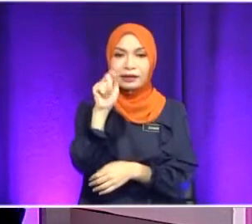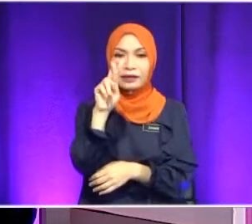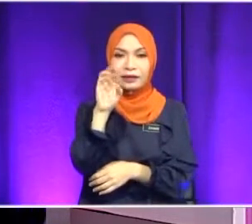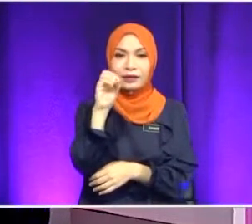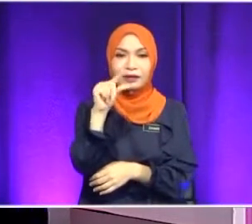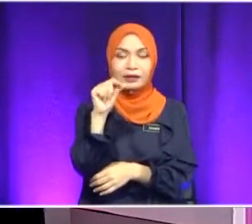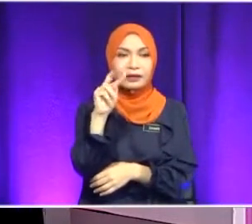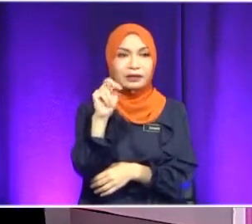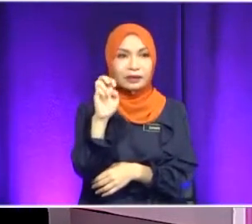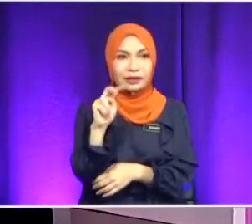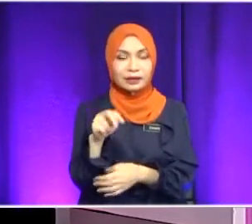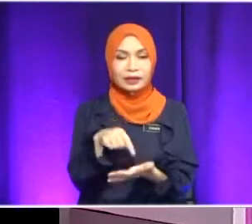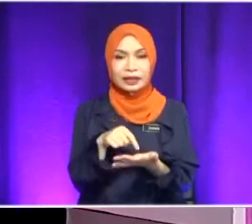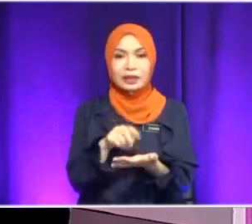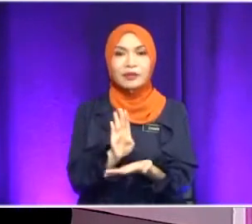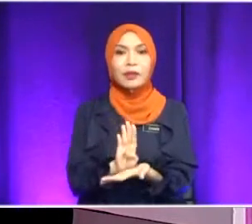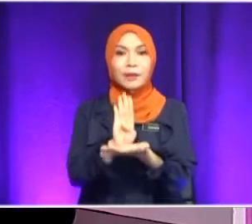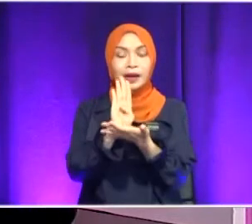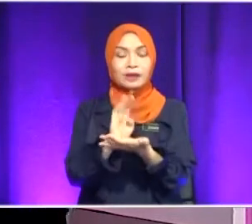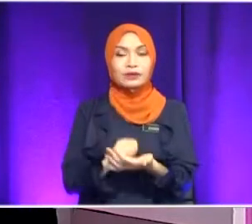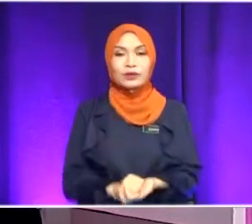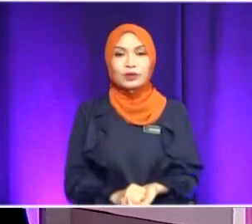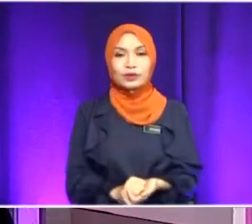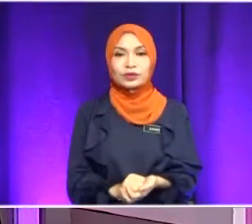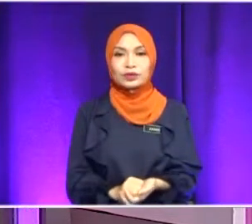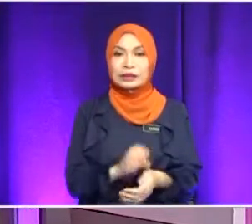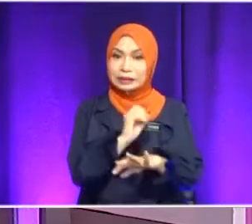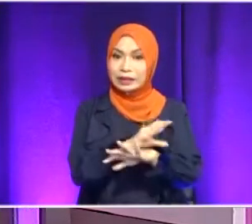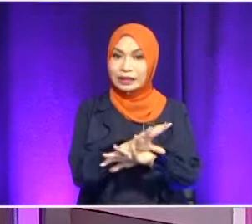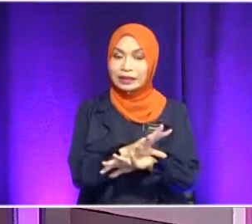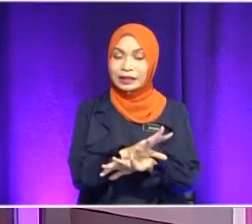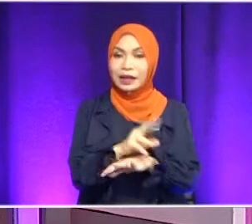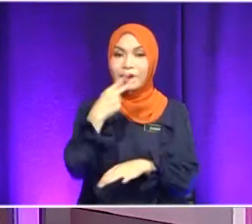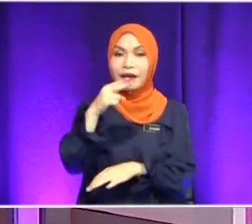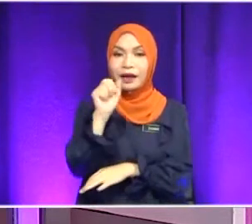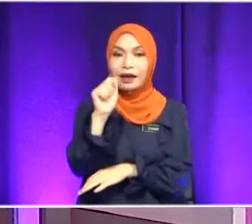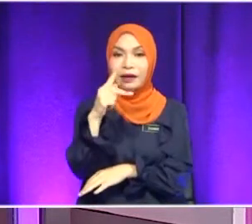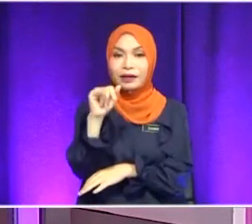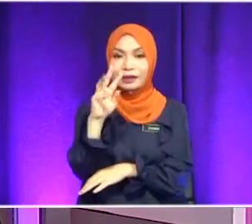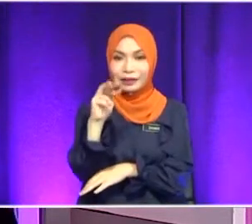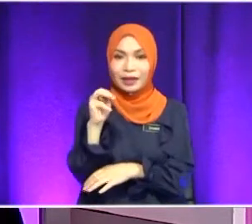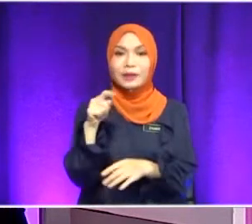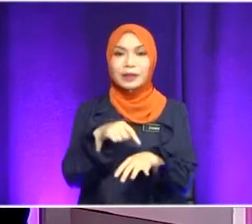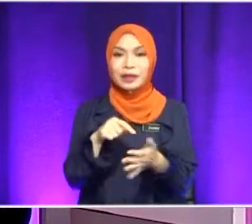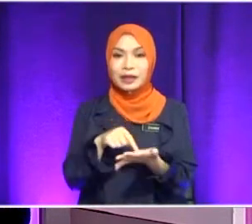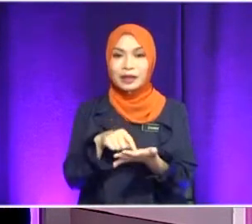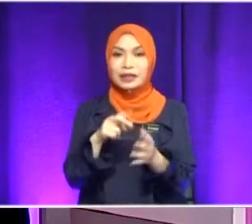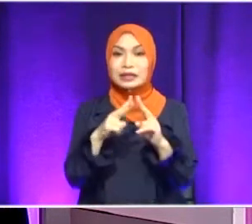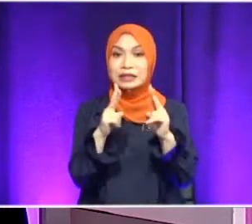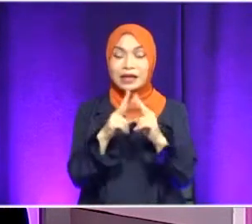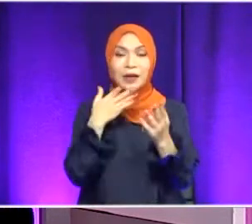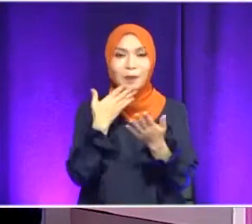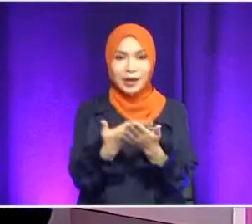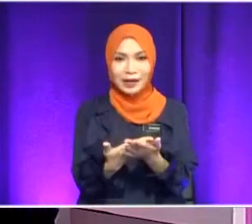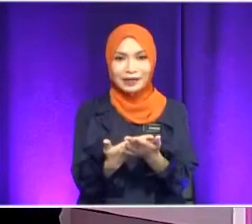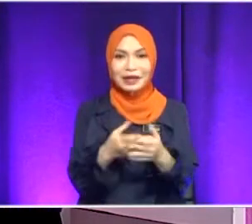yang lain oke jadi dekat sini Muri Muri sekalian cadangan kaidah yang telah diberikan Hakim adalah sangat baik yaitu kita akan mengamalkan penanaman